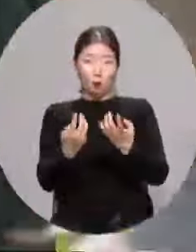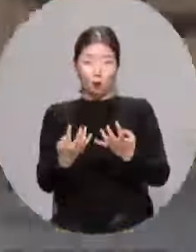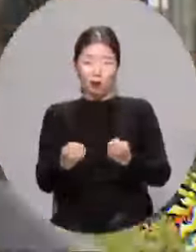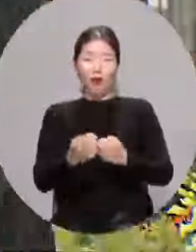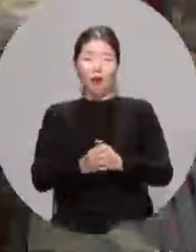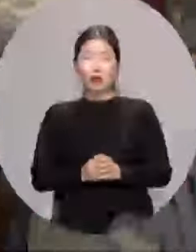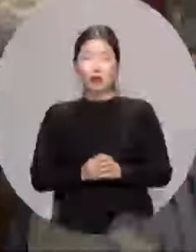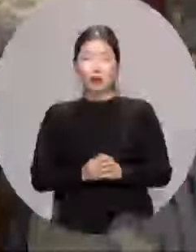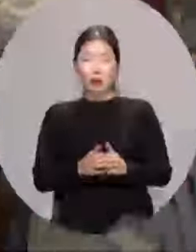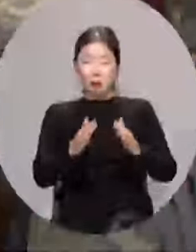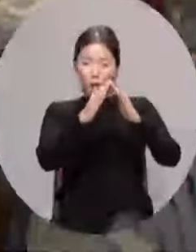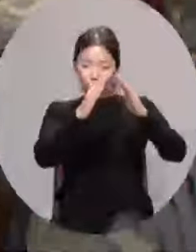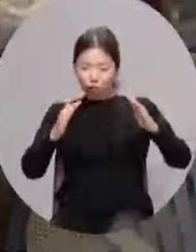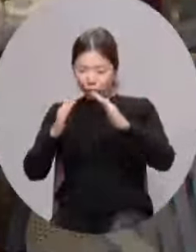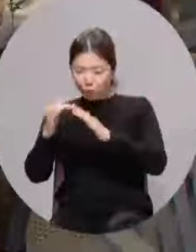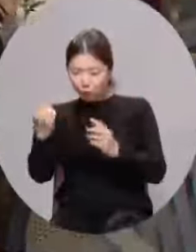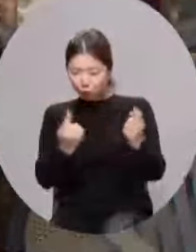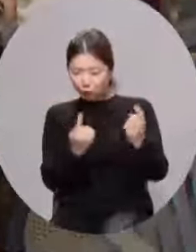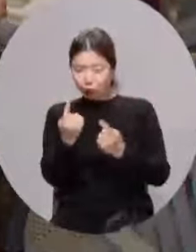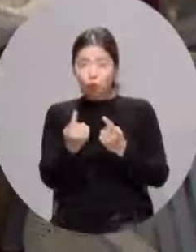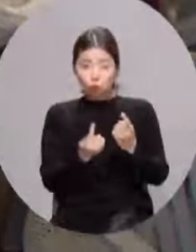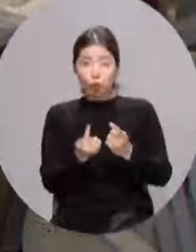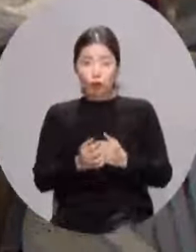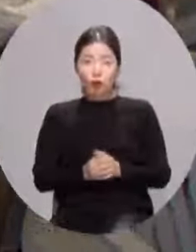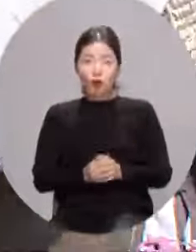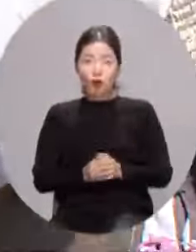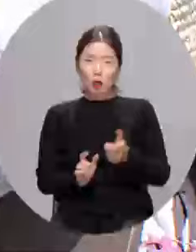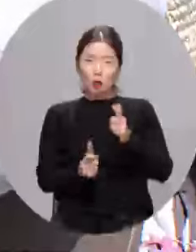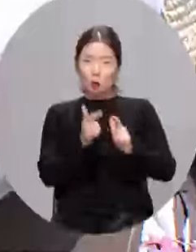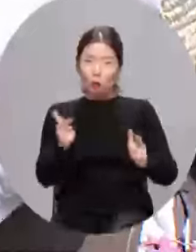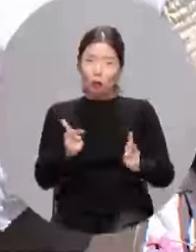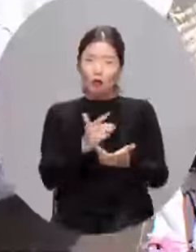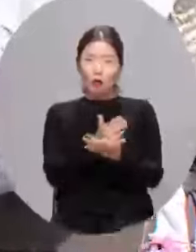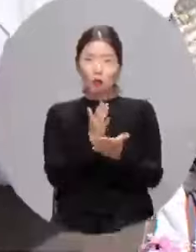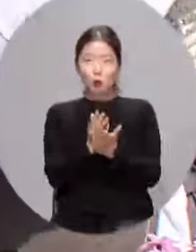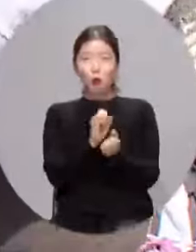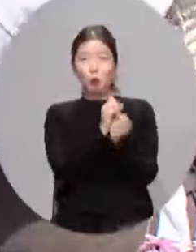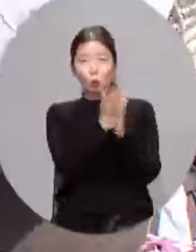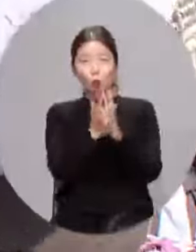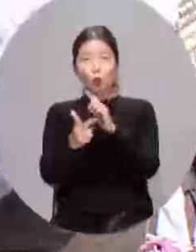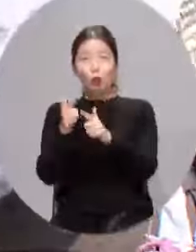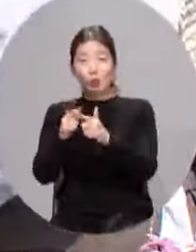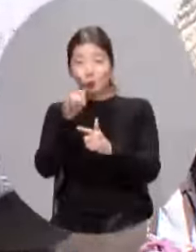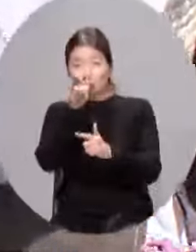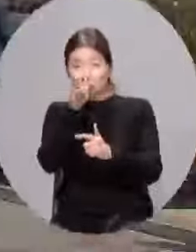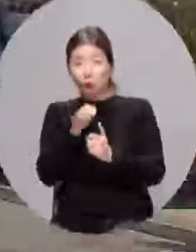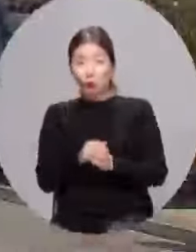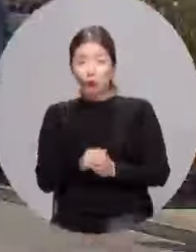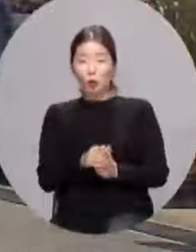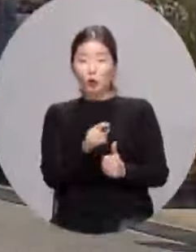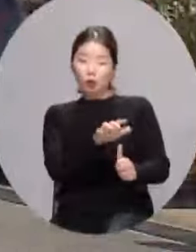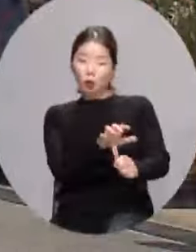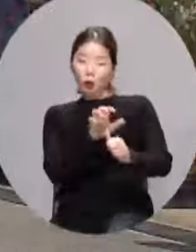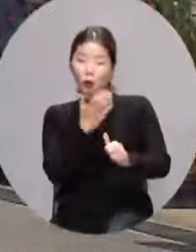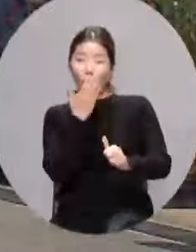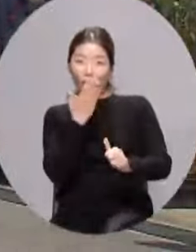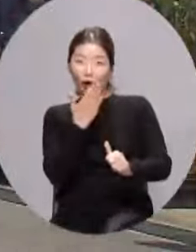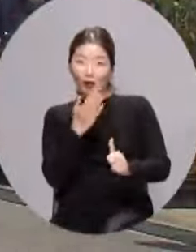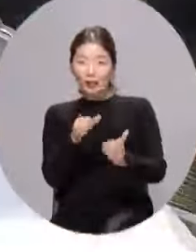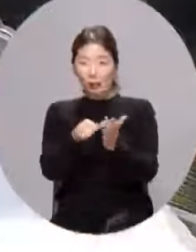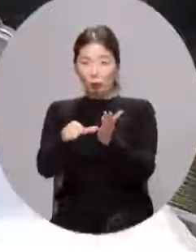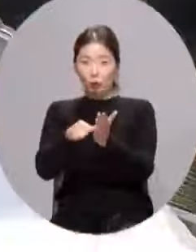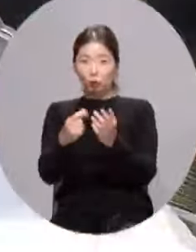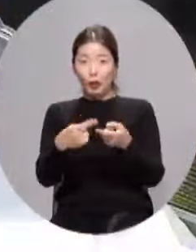몰리면서 부스마다 발길이 이어졌는데 다양한 종류의 꽃과 나무들은 물론 정원 꾸미기에 활용할 수 있는